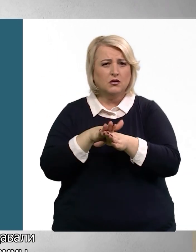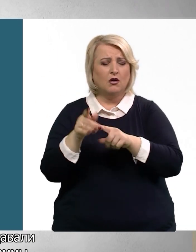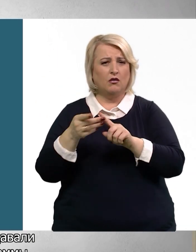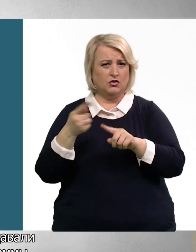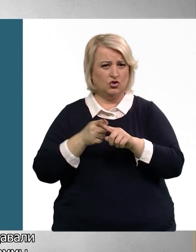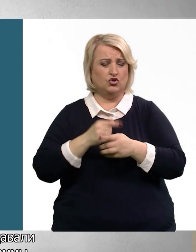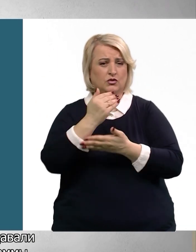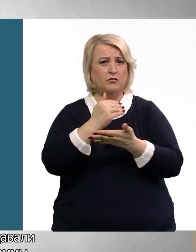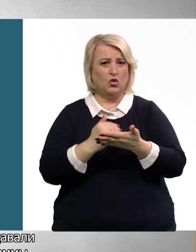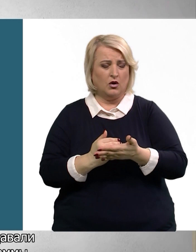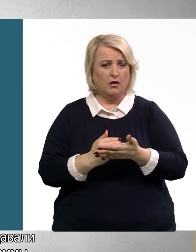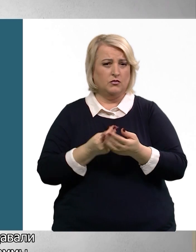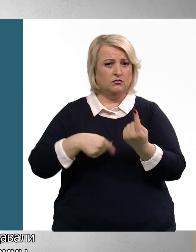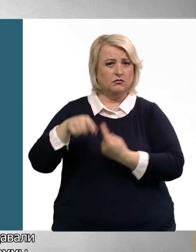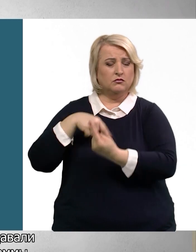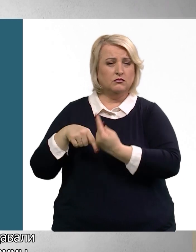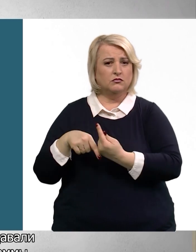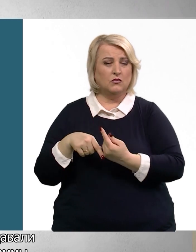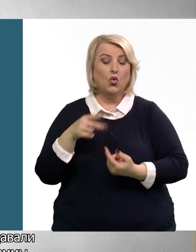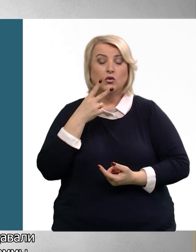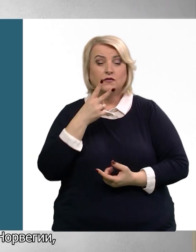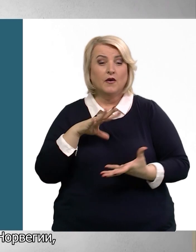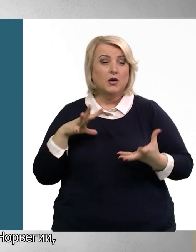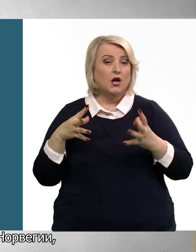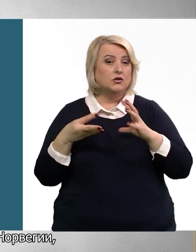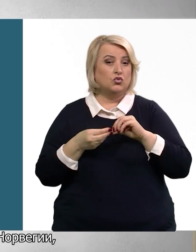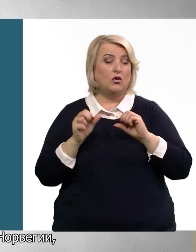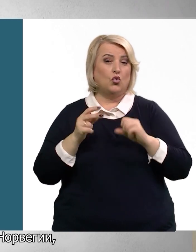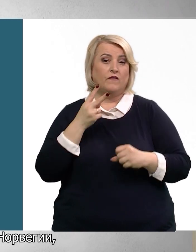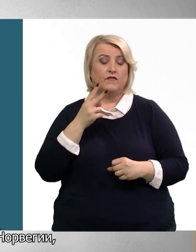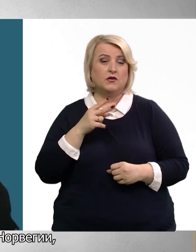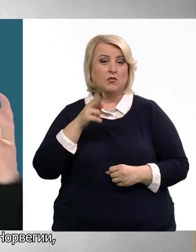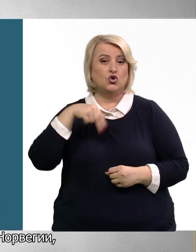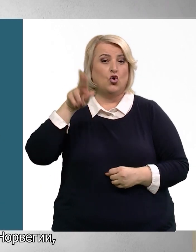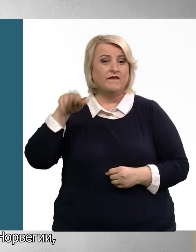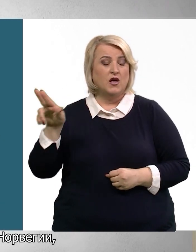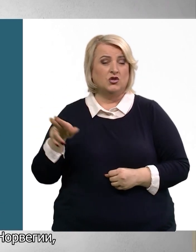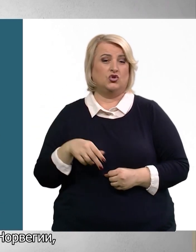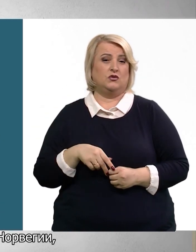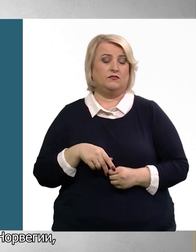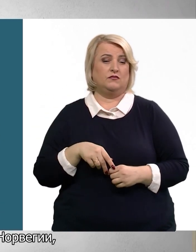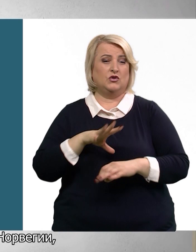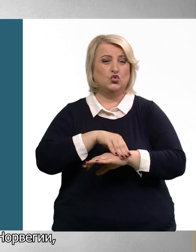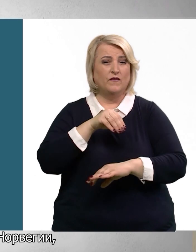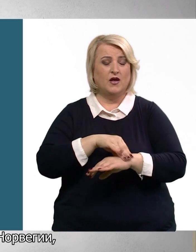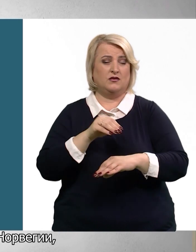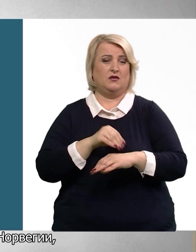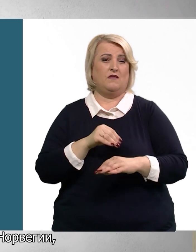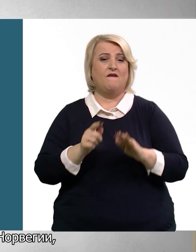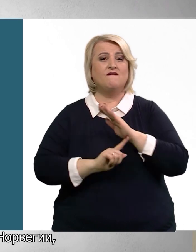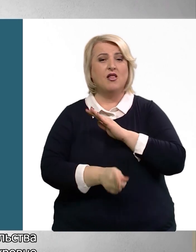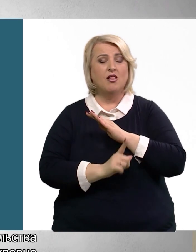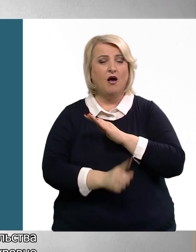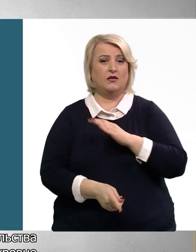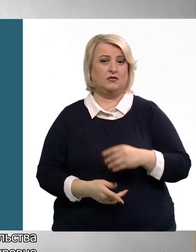să implementeze programe antreprenoriale, o să vedem rezultate cum vedem în Norvegia, cum vedem în Suedia, în